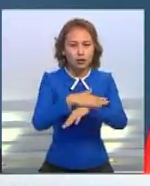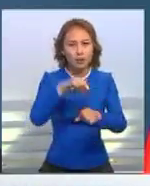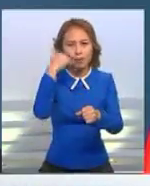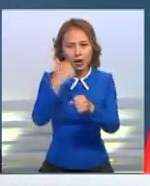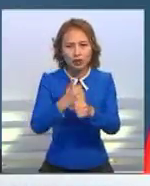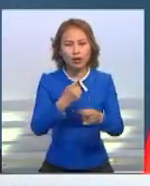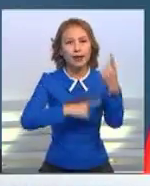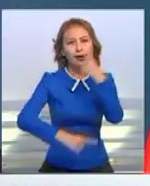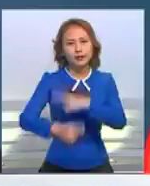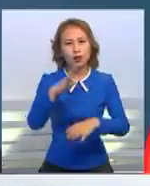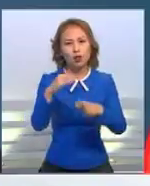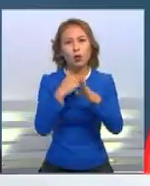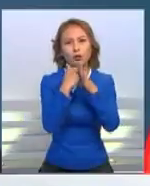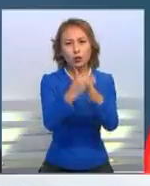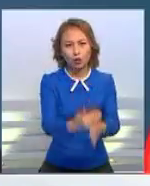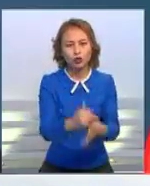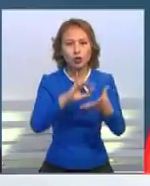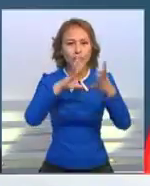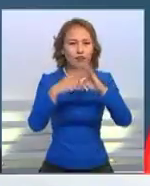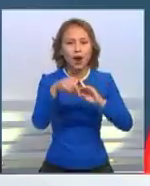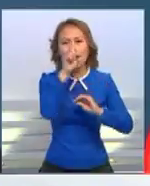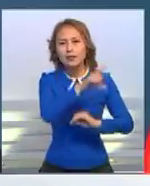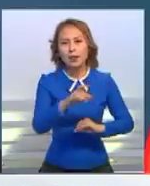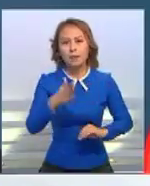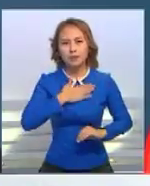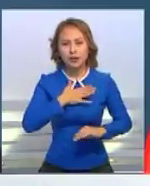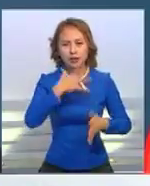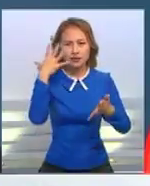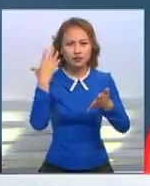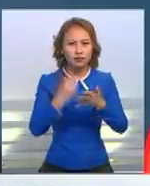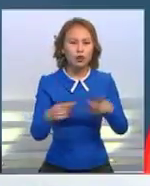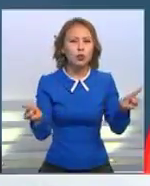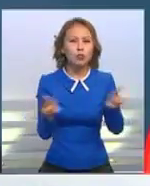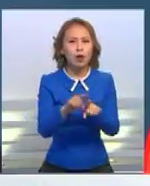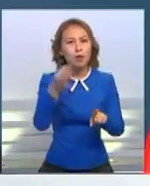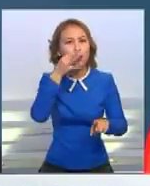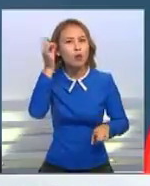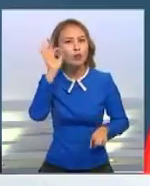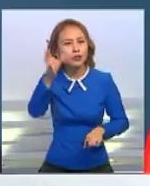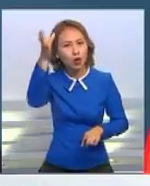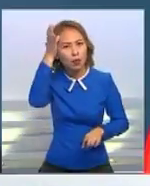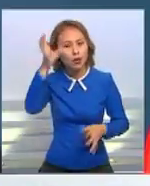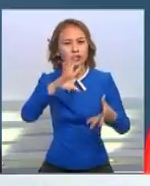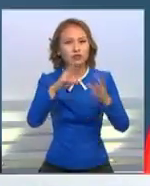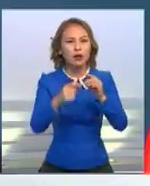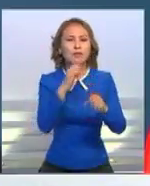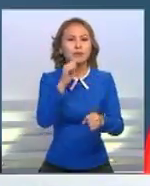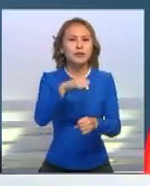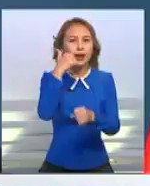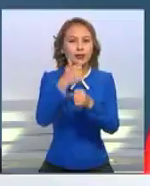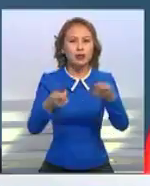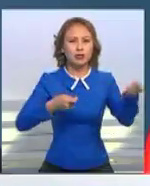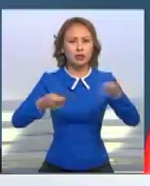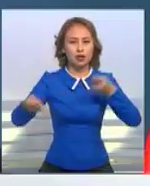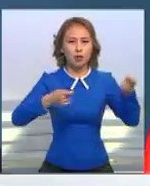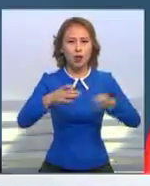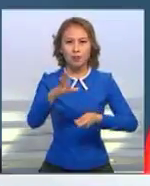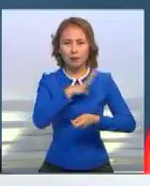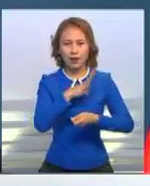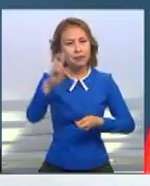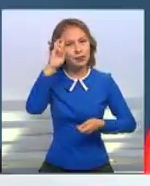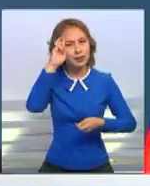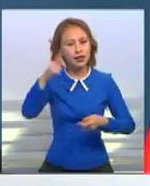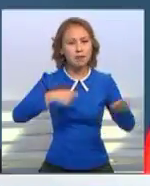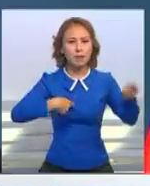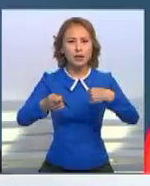басшыларына қайтадан қолдау білдірді. Азаматтар менің халықаралық істердегі мол тәжірибеммен ел үшін атқарған еңбектерімді оң бағалап,